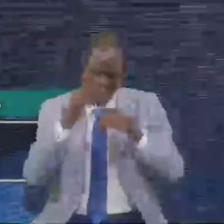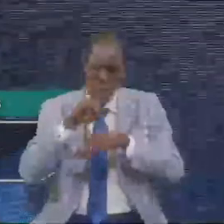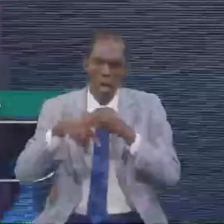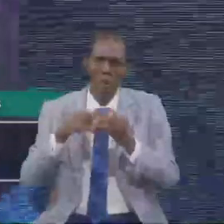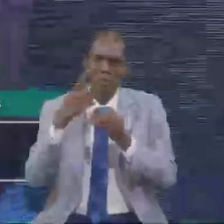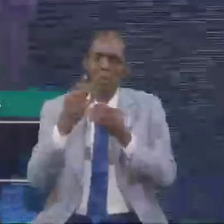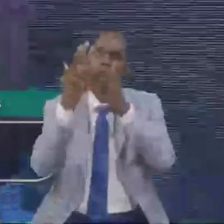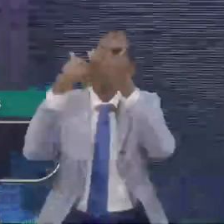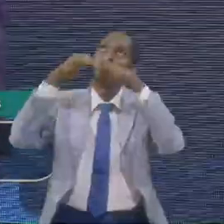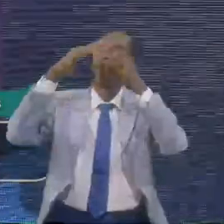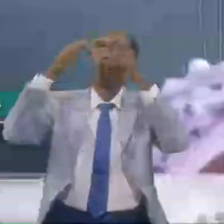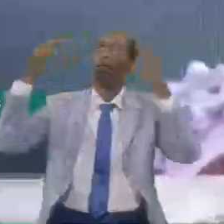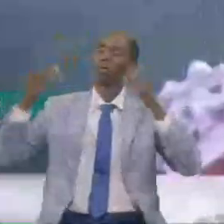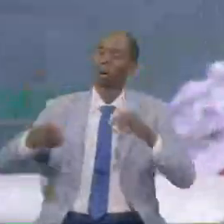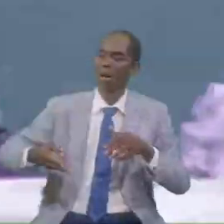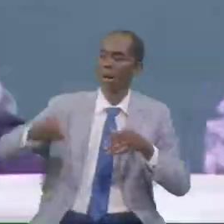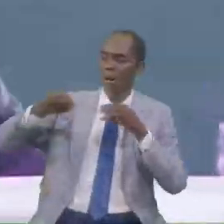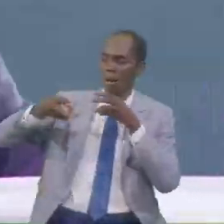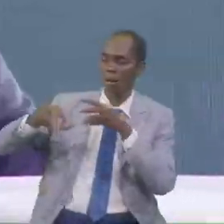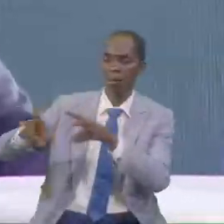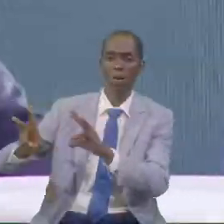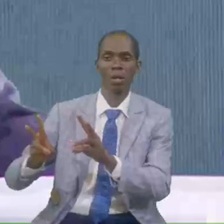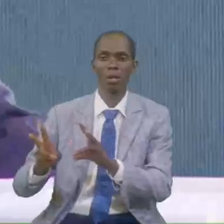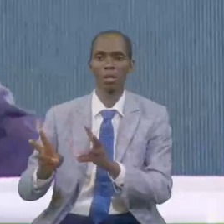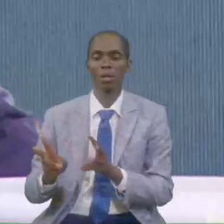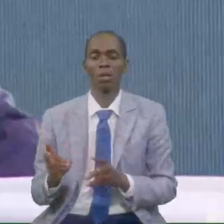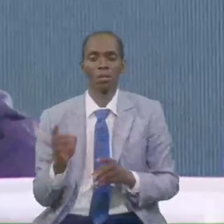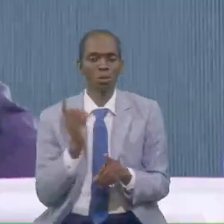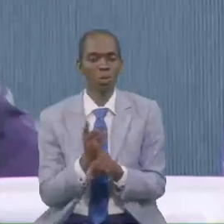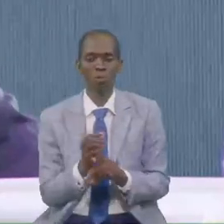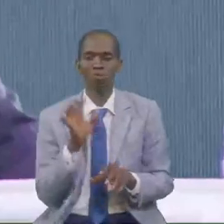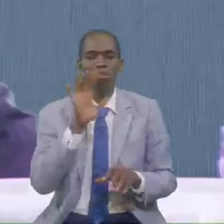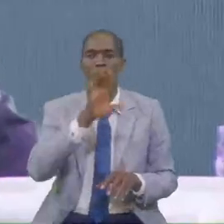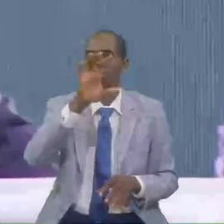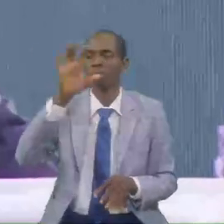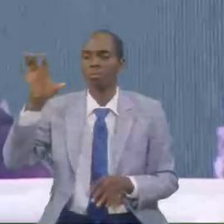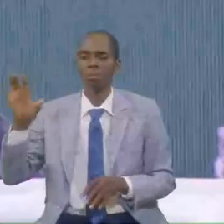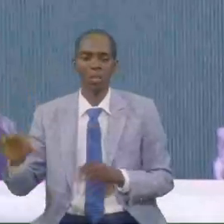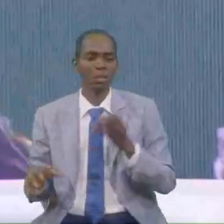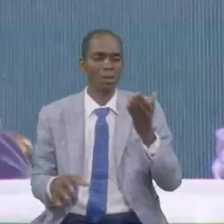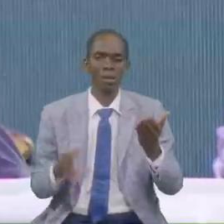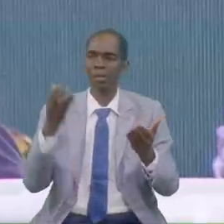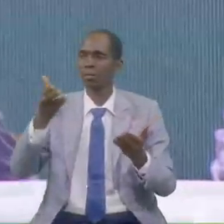Tu ne penses jamais à la voix céleste. Tu fumes par-ci, par-là.